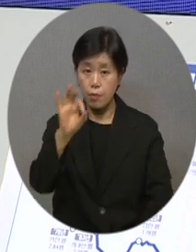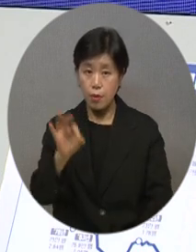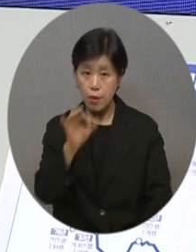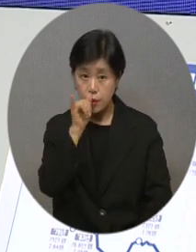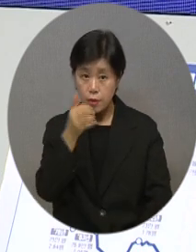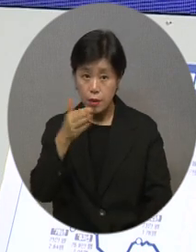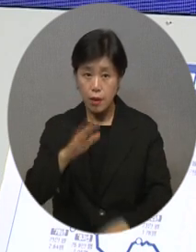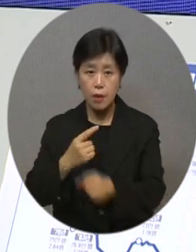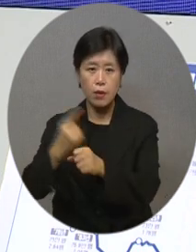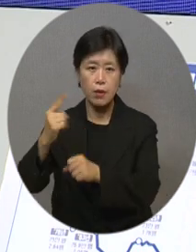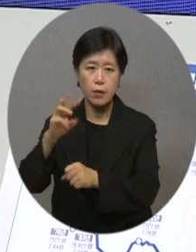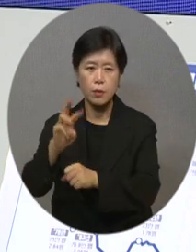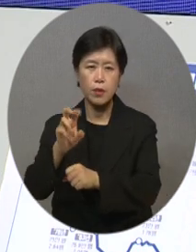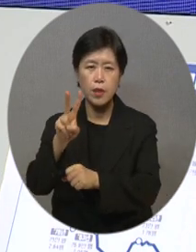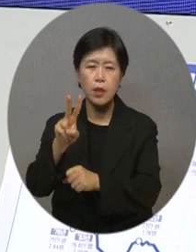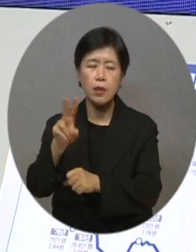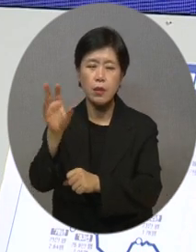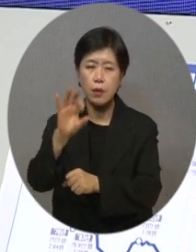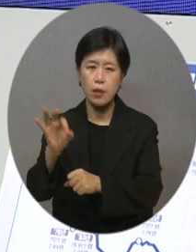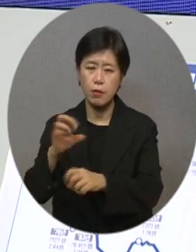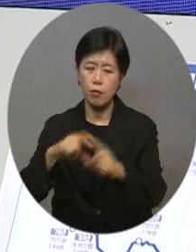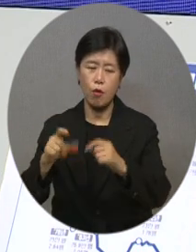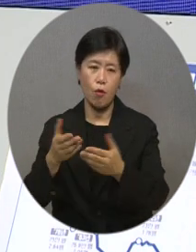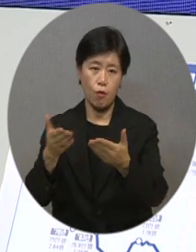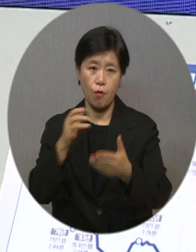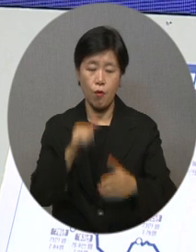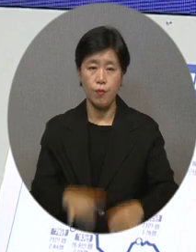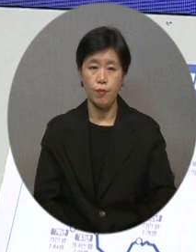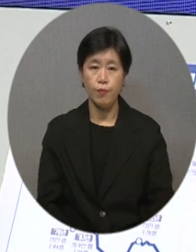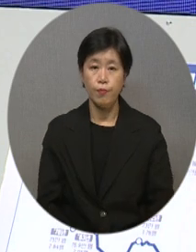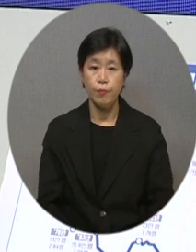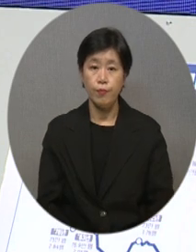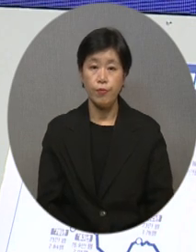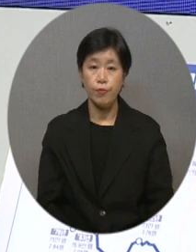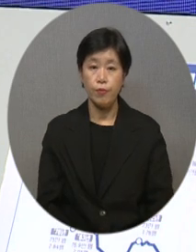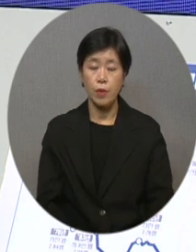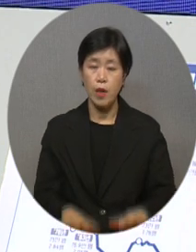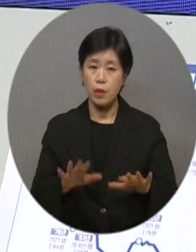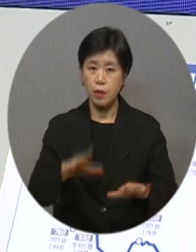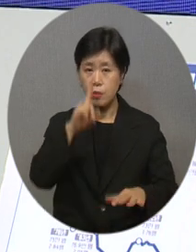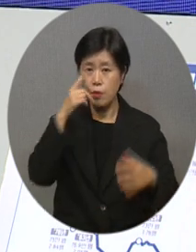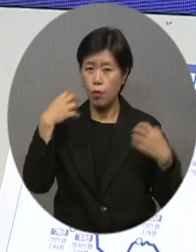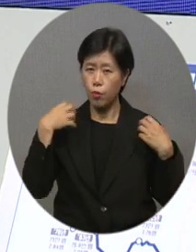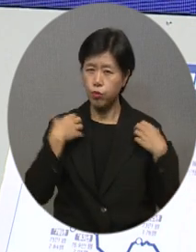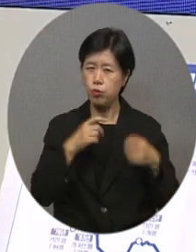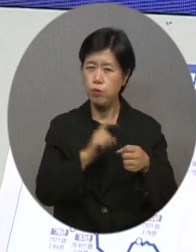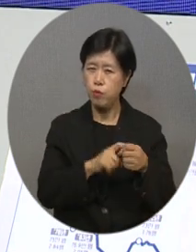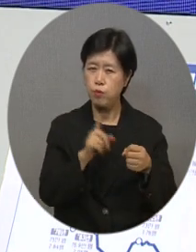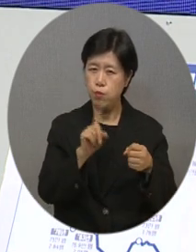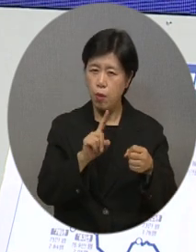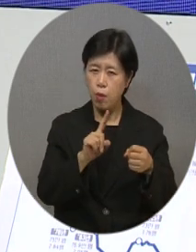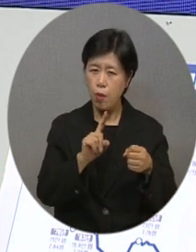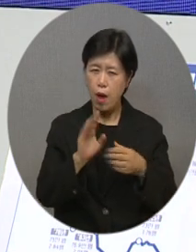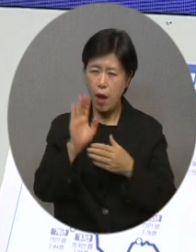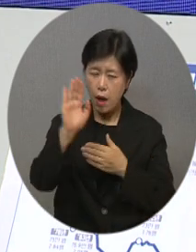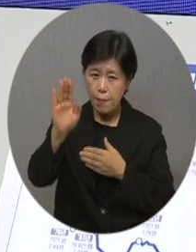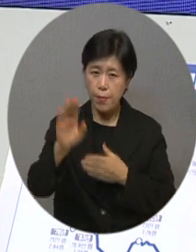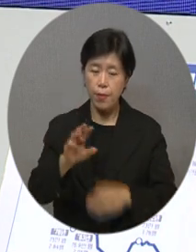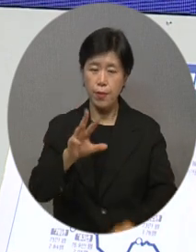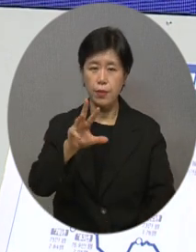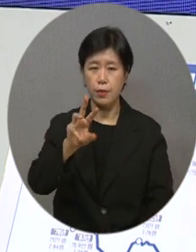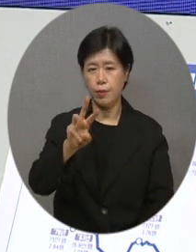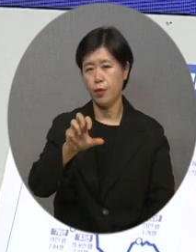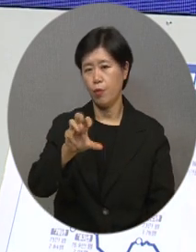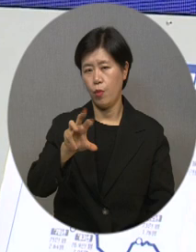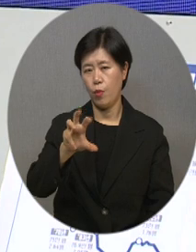32%까지 올라가게 돼 있습니다. 그런데 저희가 이번 정부에서 제가 하는 그 목표는 35%까지 올라가게 돼 있습니다.